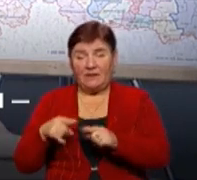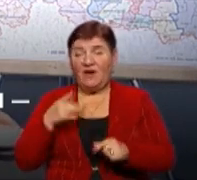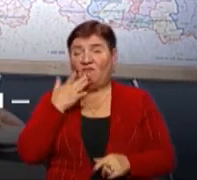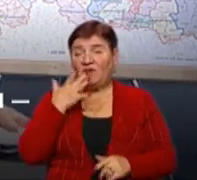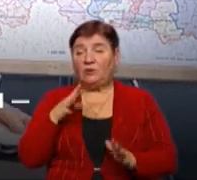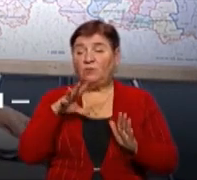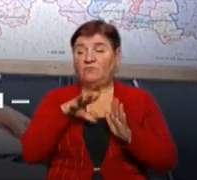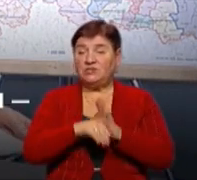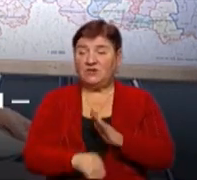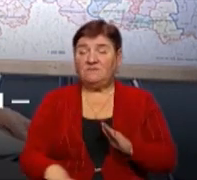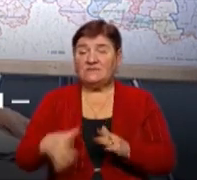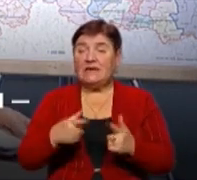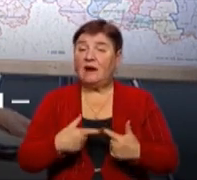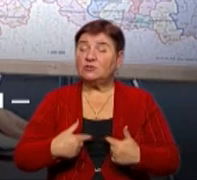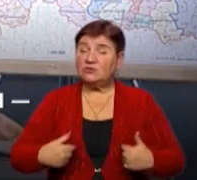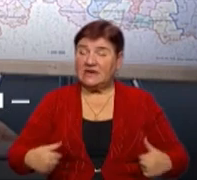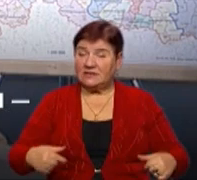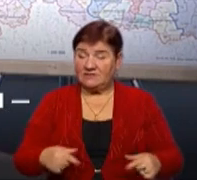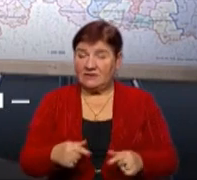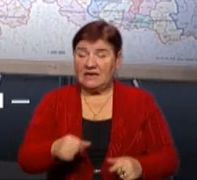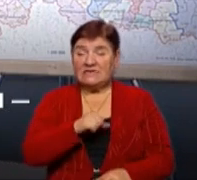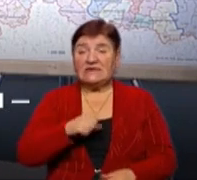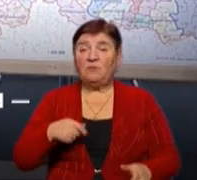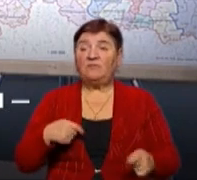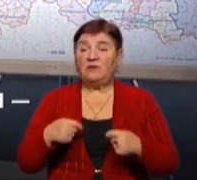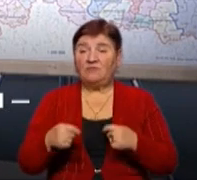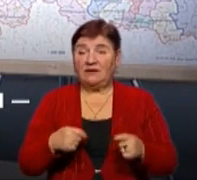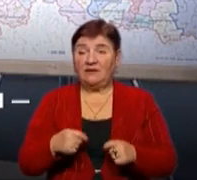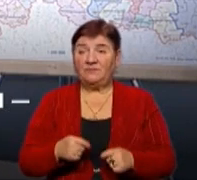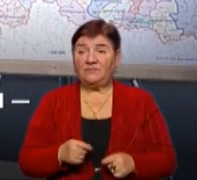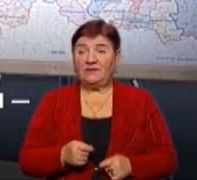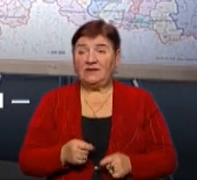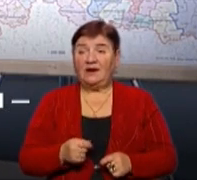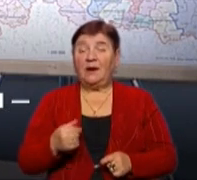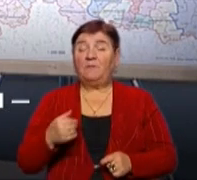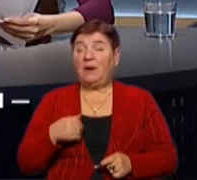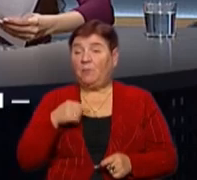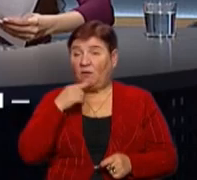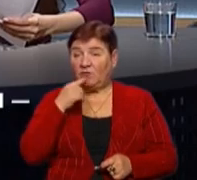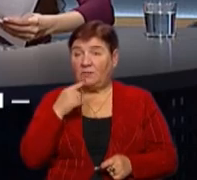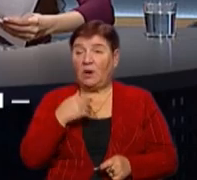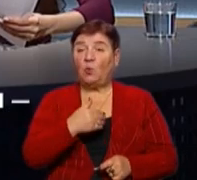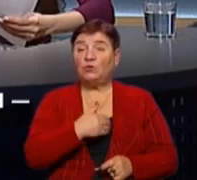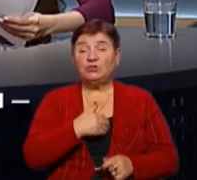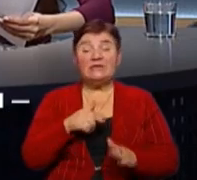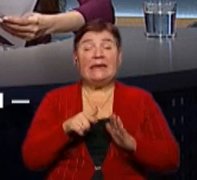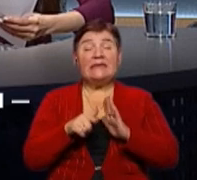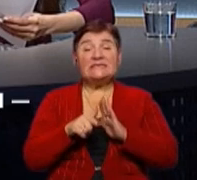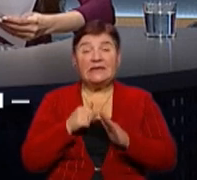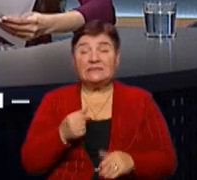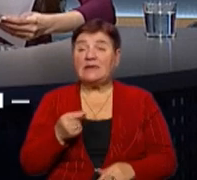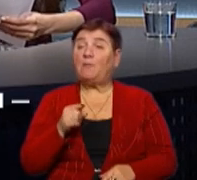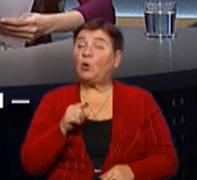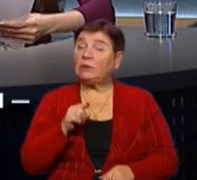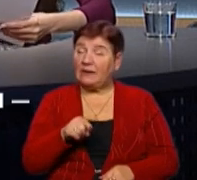ввійшло в нас всі асоціації органів місцевого самоврядування, які існують. Якраз про структуру ми згодом поговоримо, але поки що хочеться ще дізнатися про